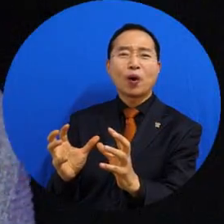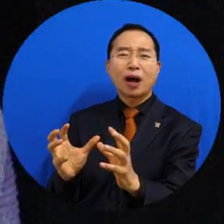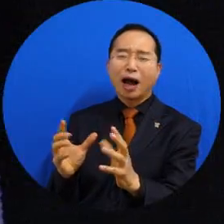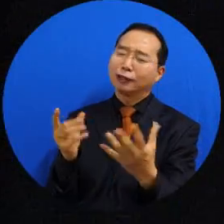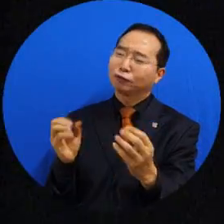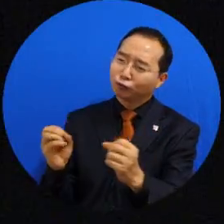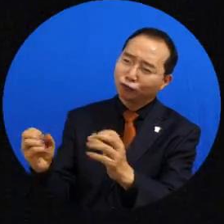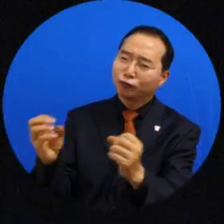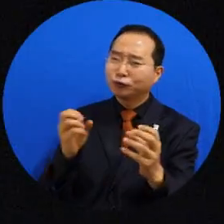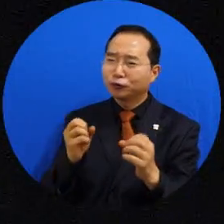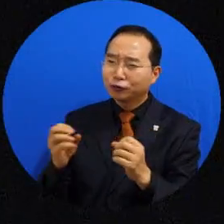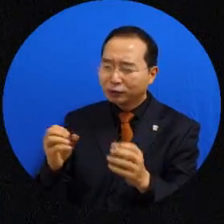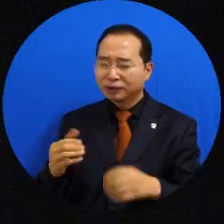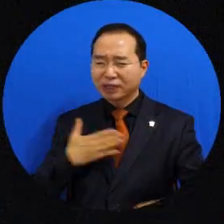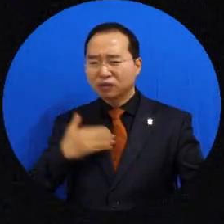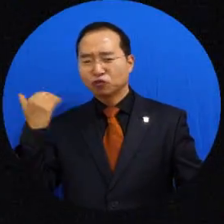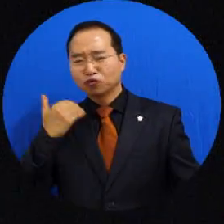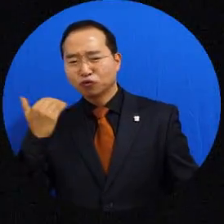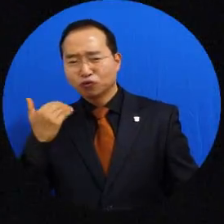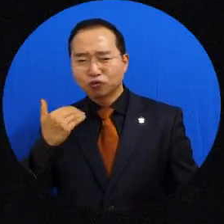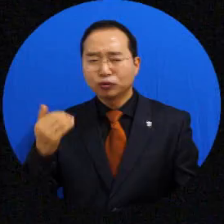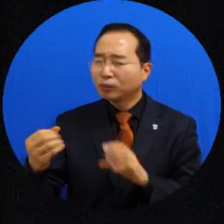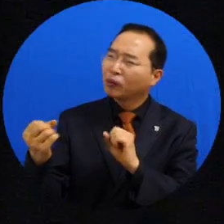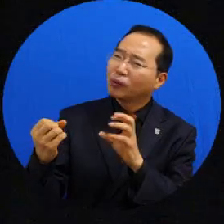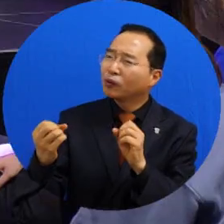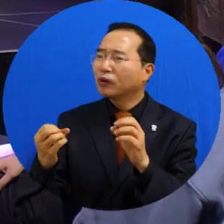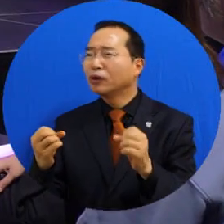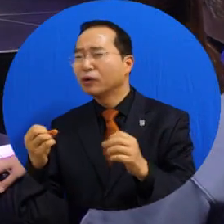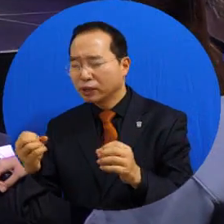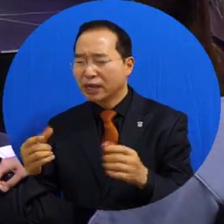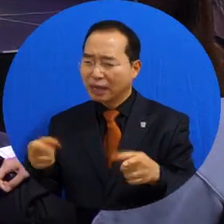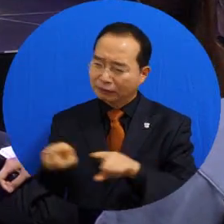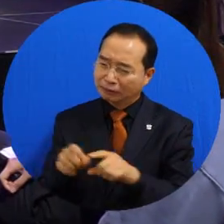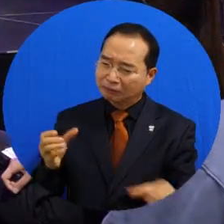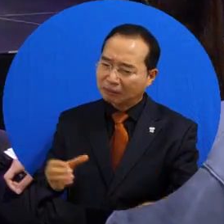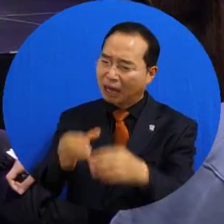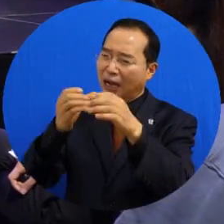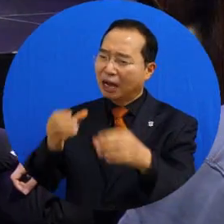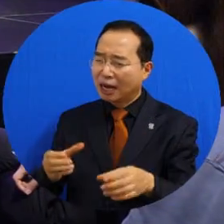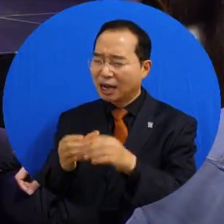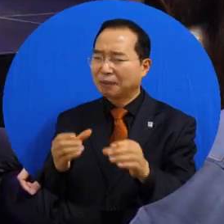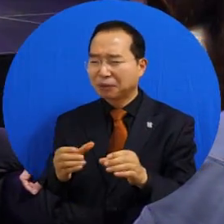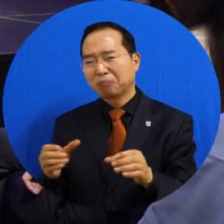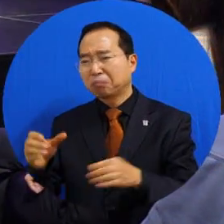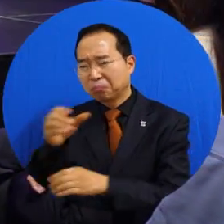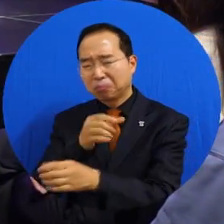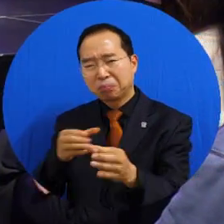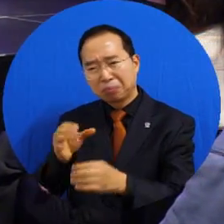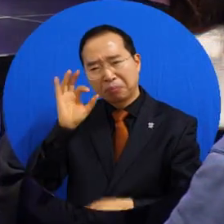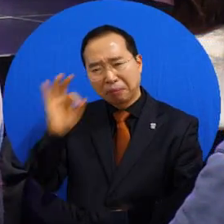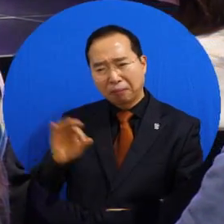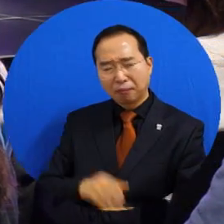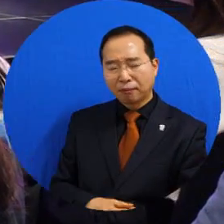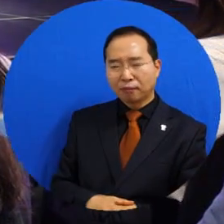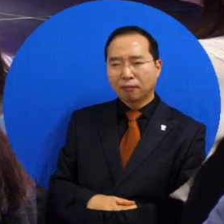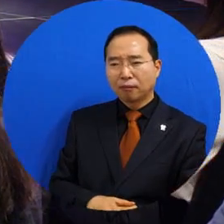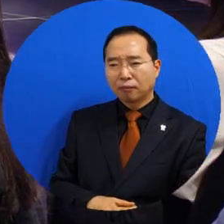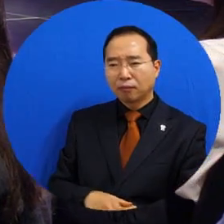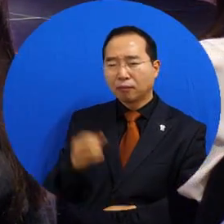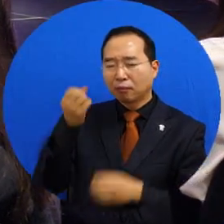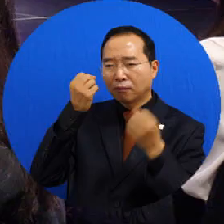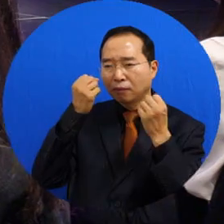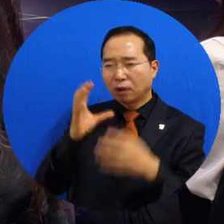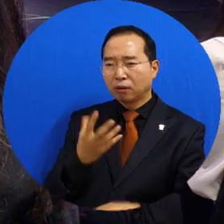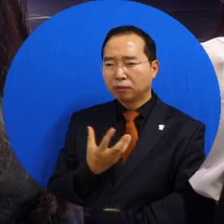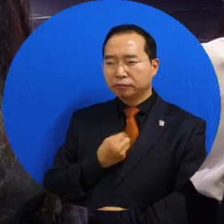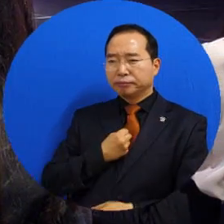같이 대화를 나누고 정체성에 대해서 토론을 하고 같이 축배를 즐기고 막 파티도 하고 그러는 걸 보면서 또 다른